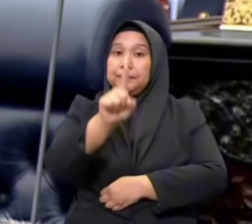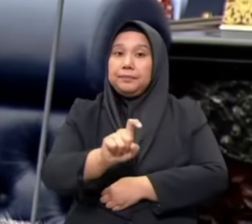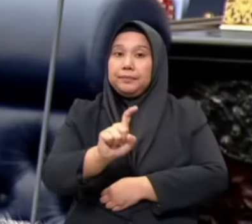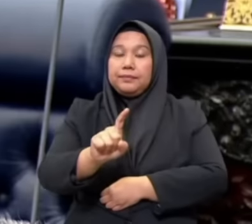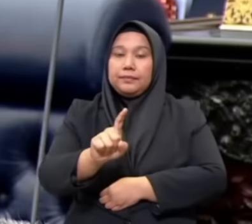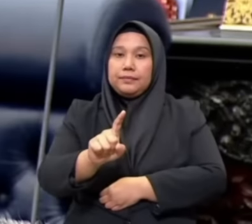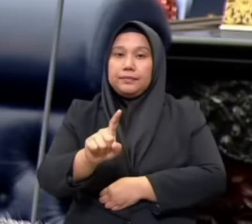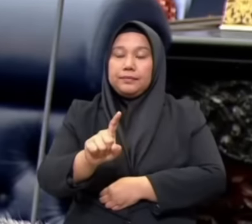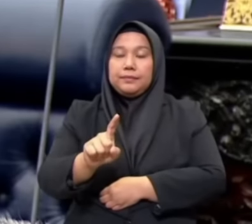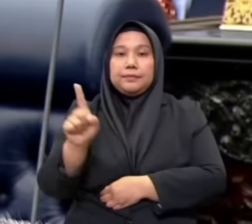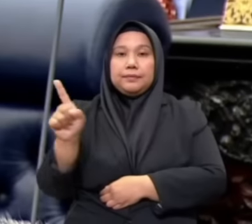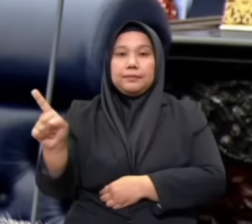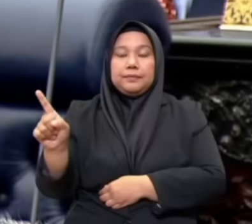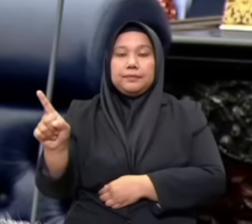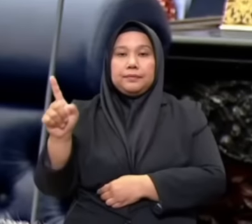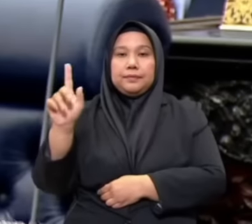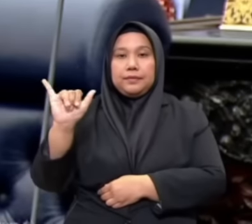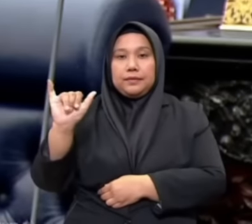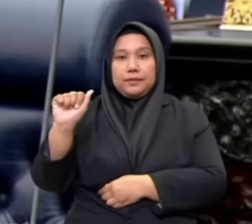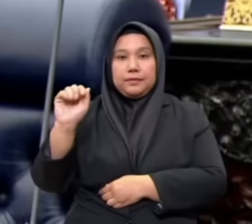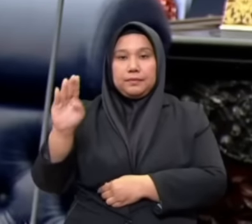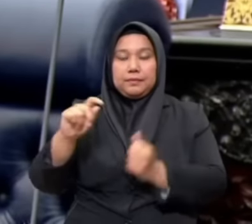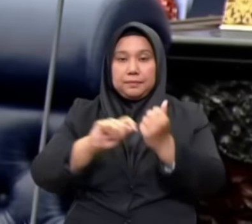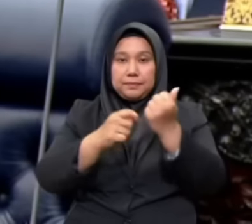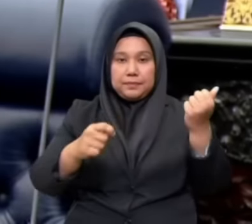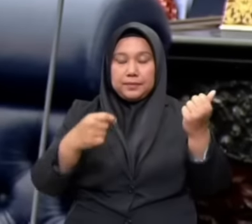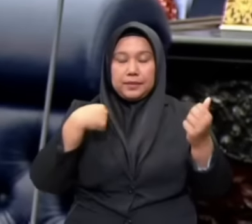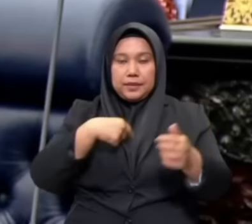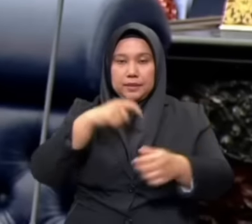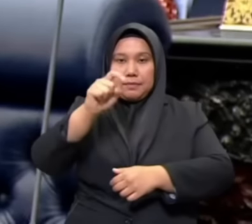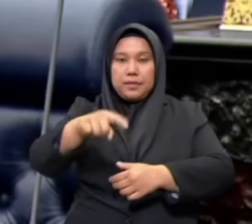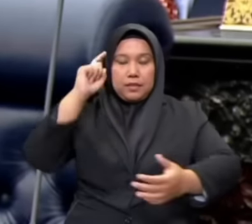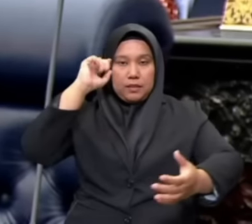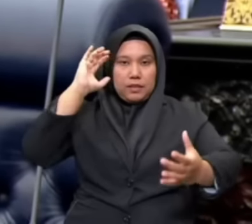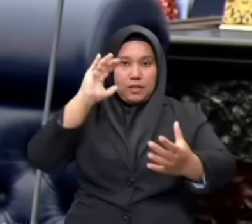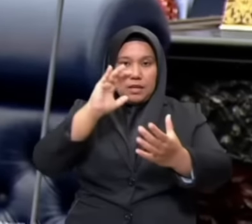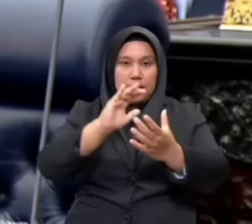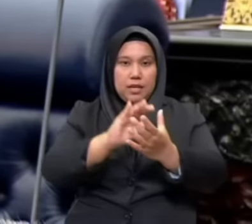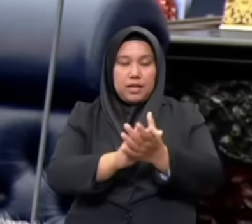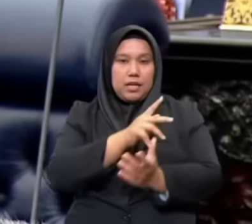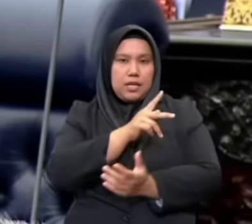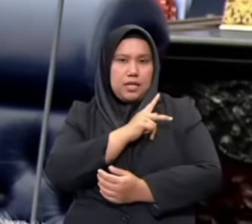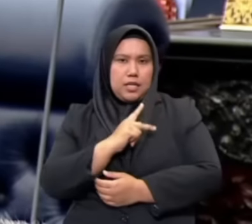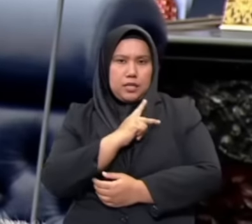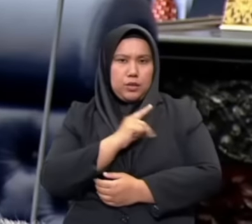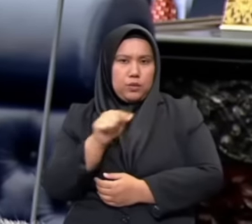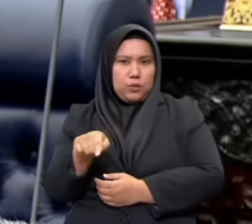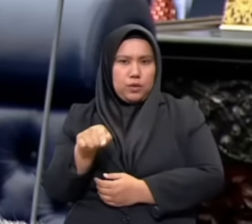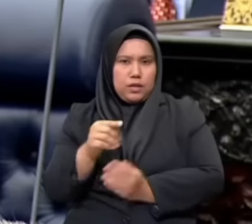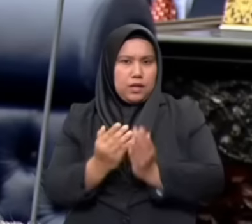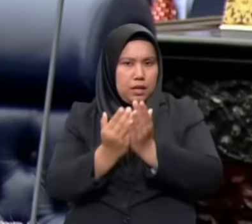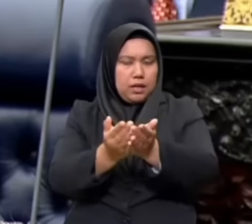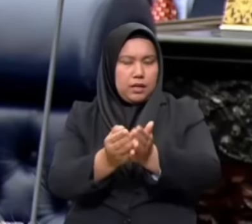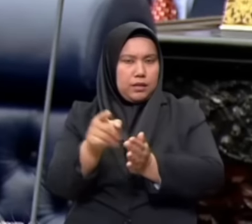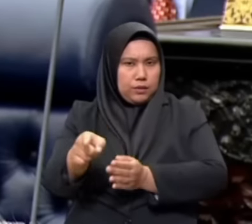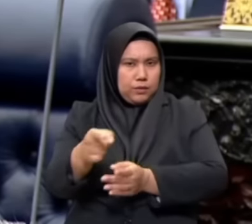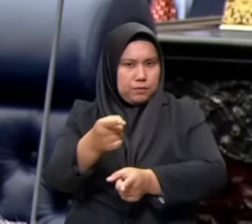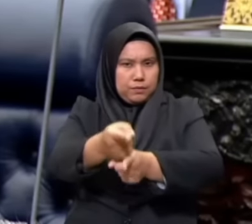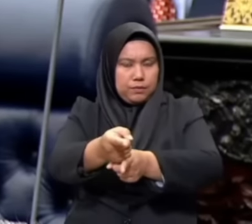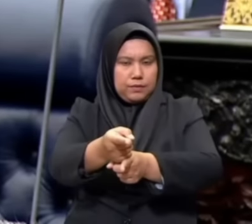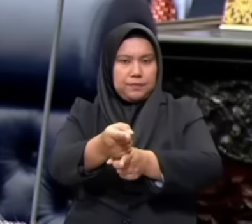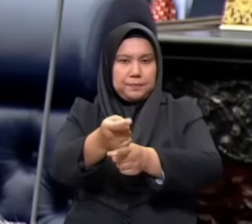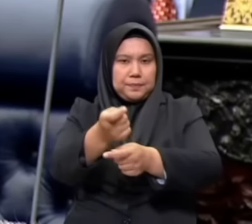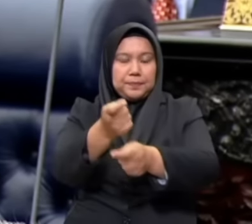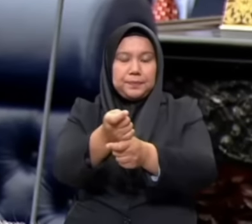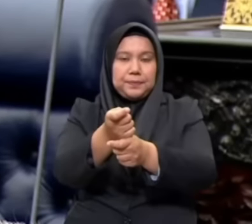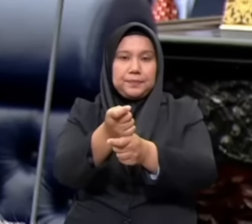Tambun, kita mesti yakin bahawasanya kapten kepada kapal tu mesti yang tepat, Yang Amat Berhormat Perdana